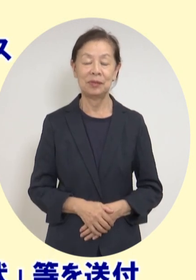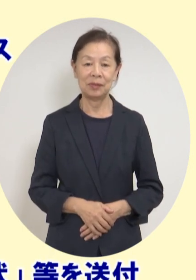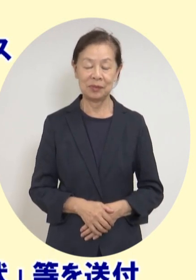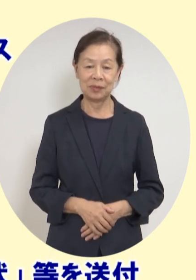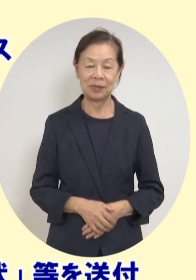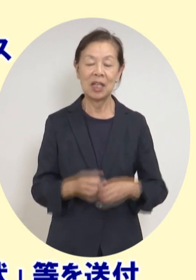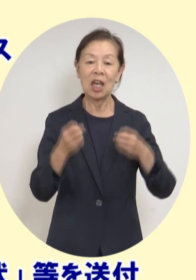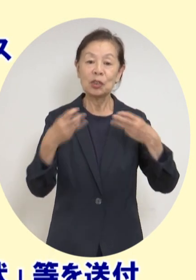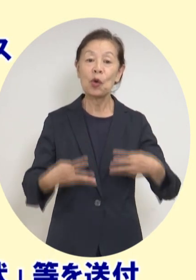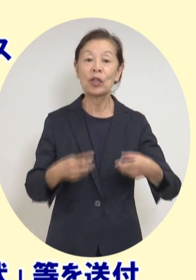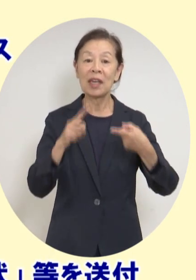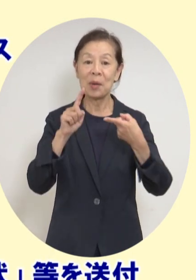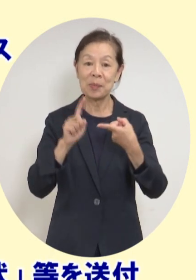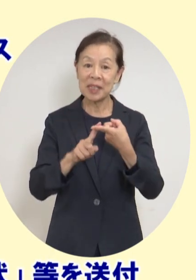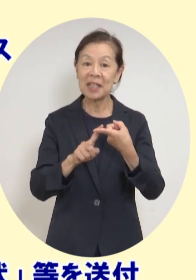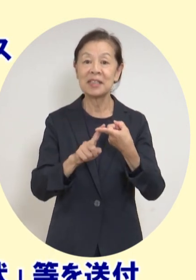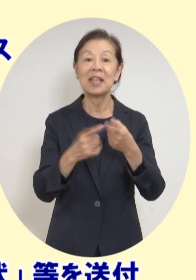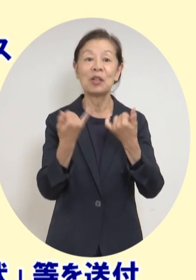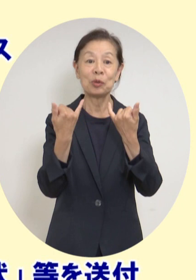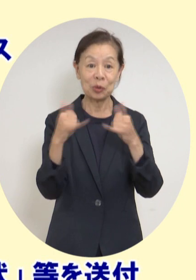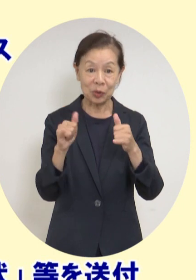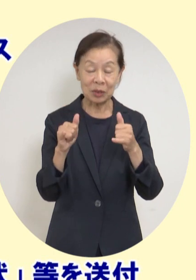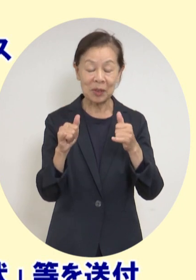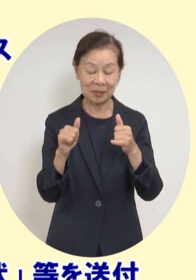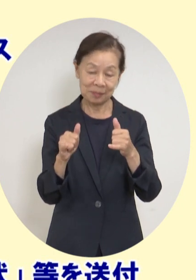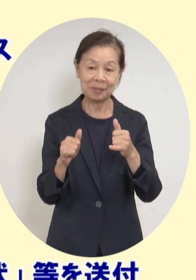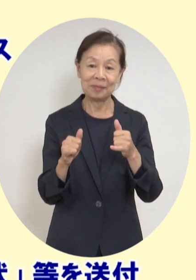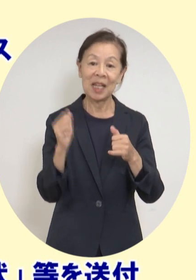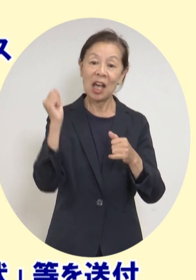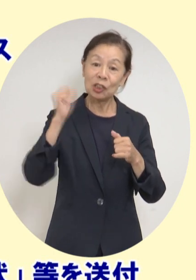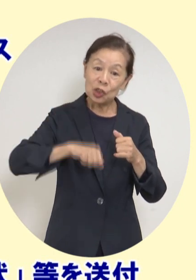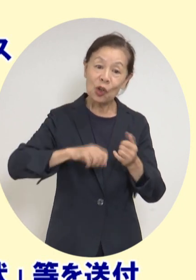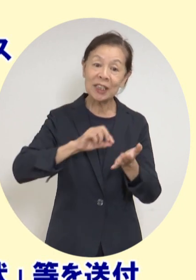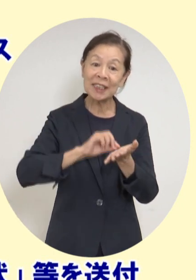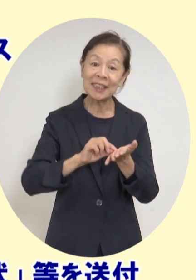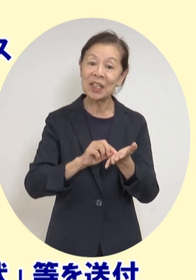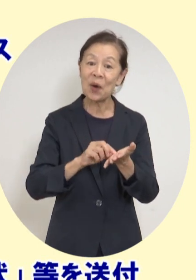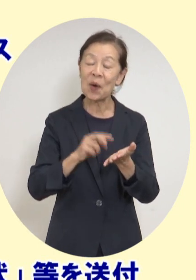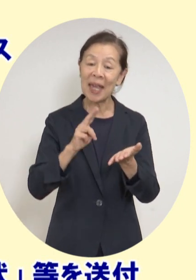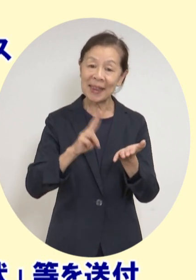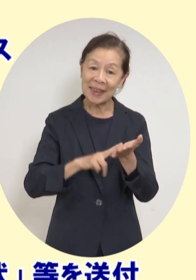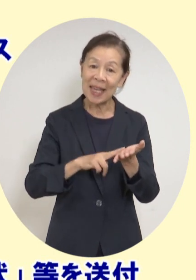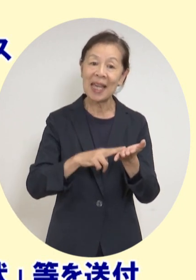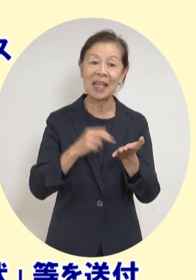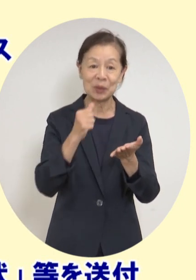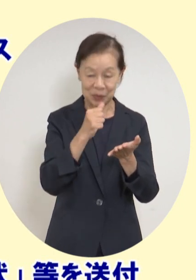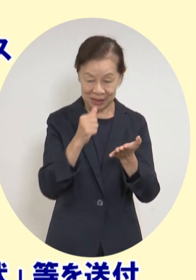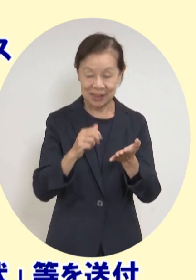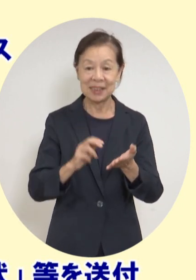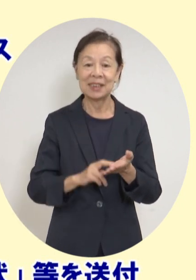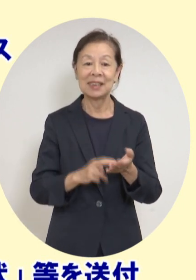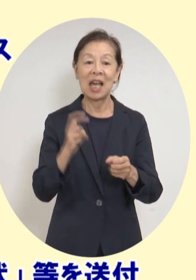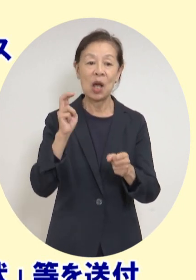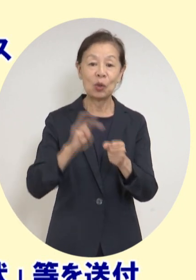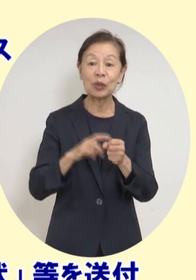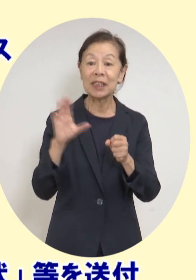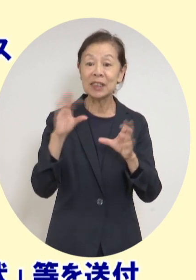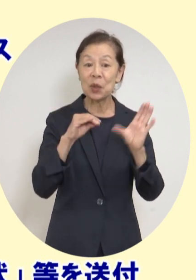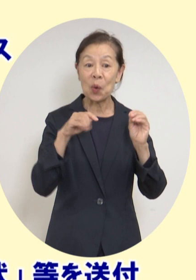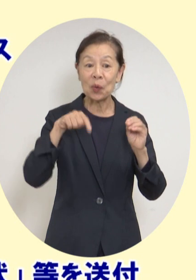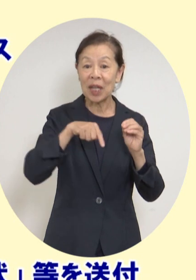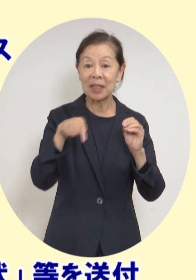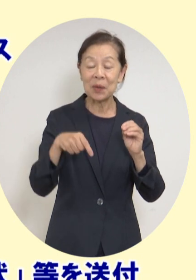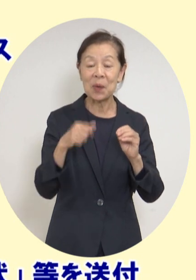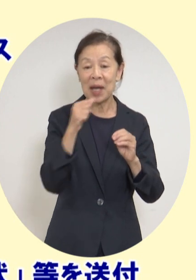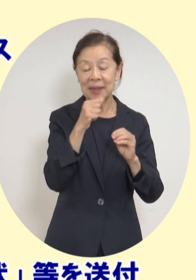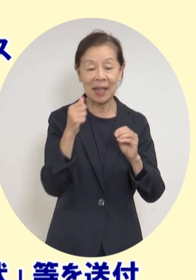要件を満たしている方には郵送で承認利用決定通知やログイン情報が記載された案